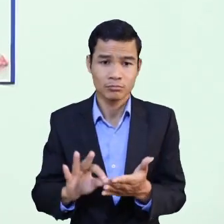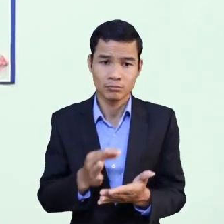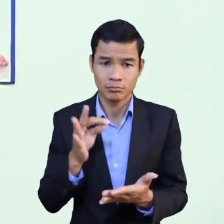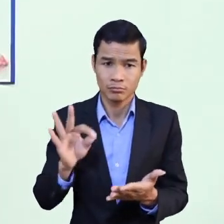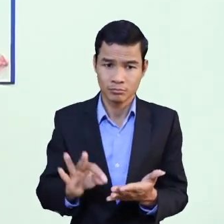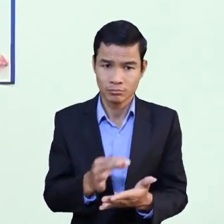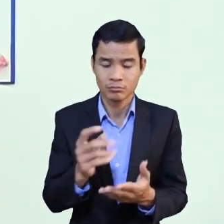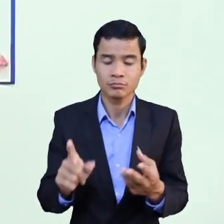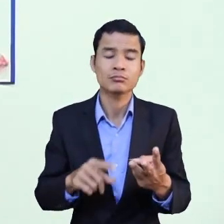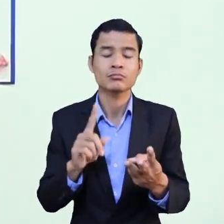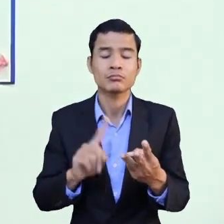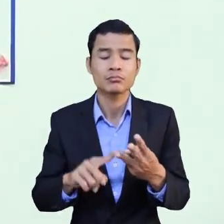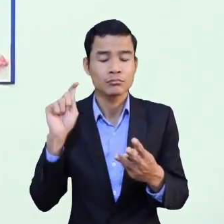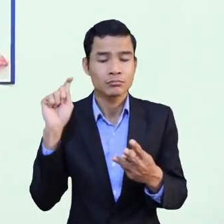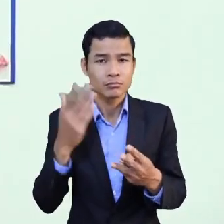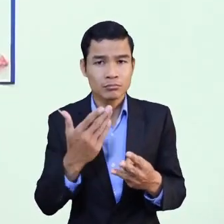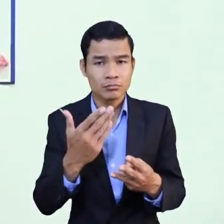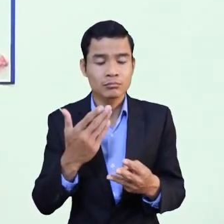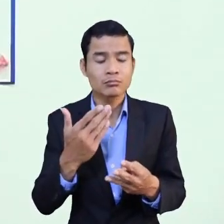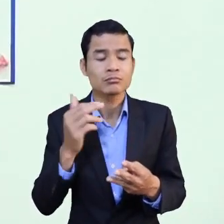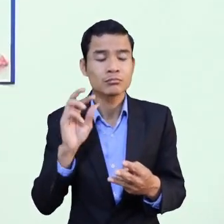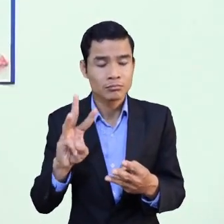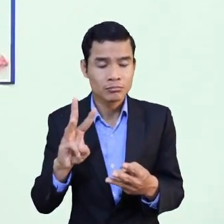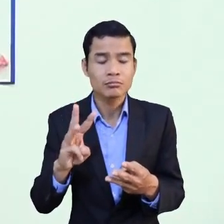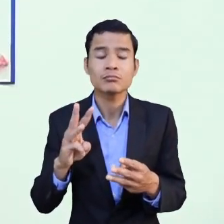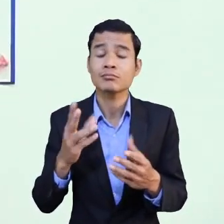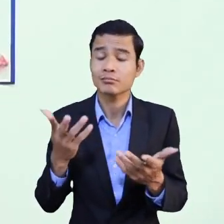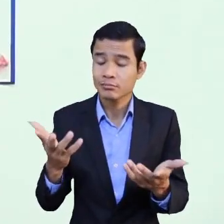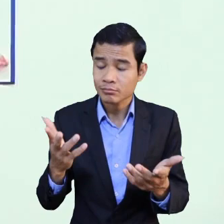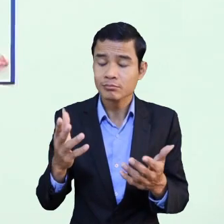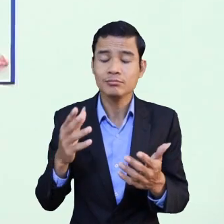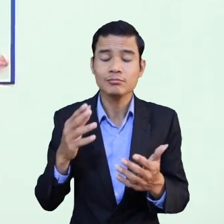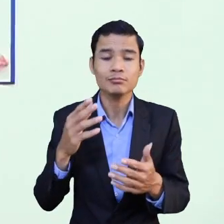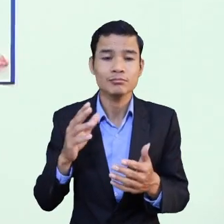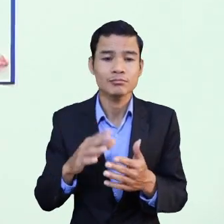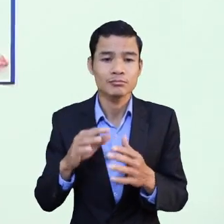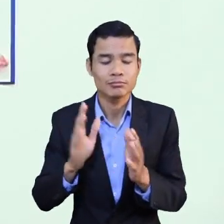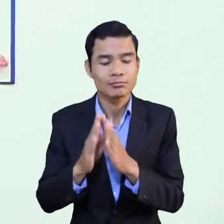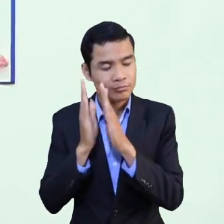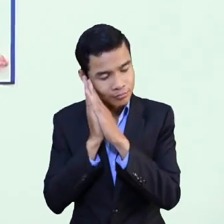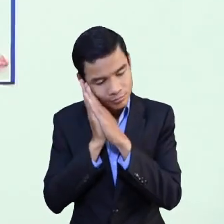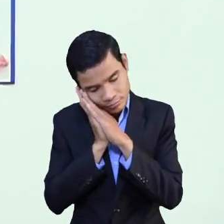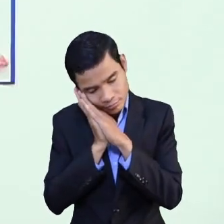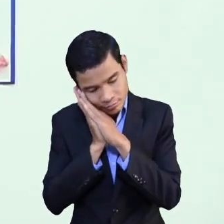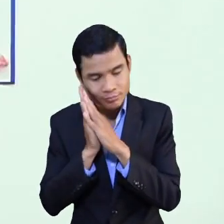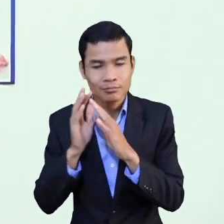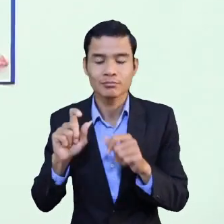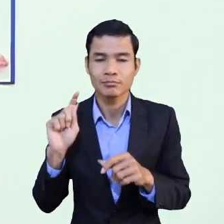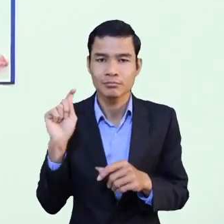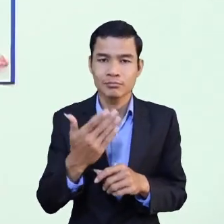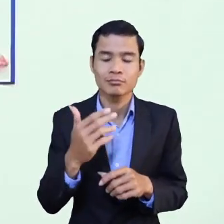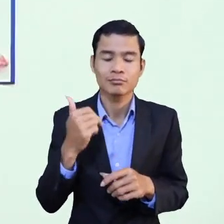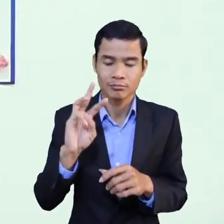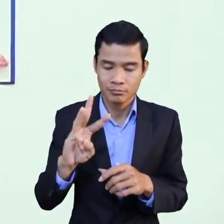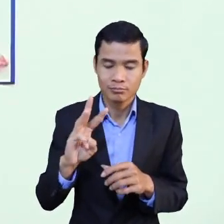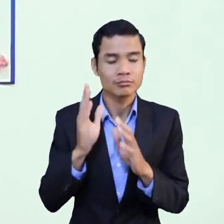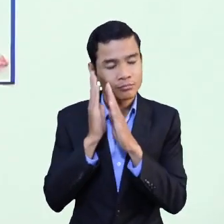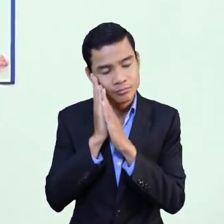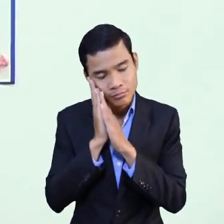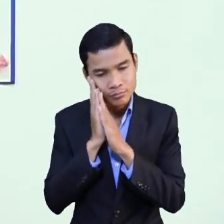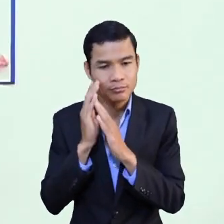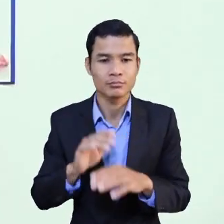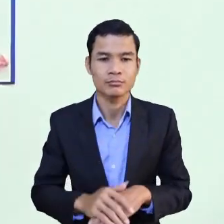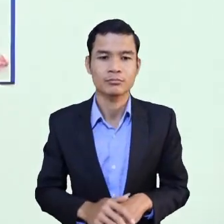ណាចារូបទី3កូនរូបអីគេកូនចាគឺដេកចាអញ្ចឹងអ្នកគ្រូបញ្ជាក់ជូនម្ដងទៀត